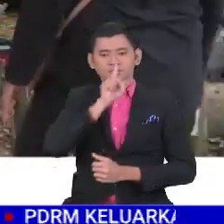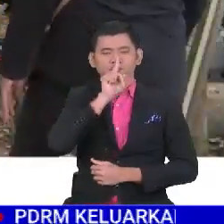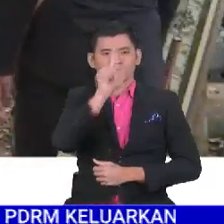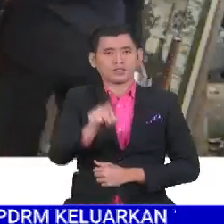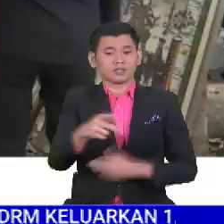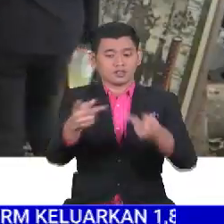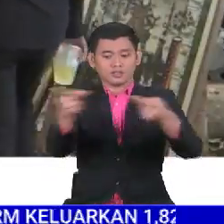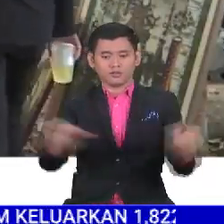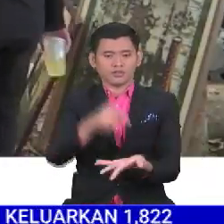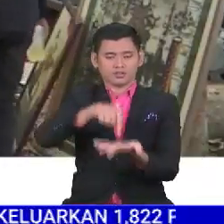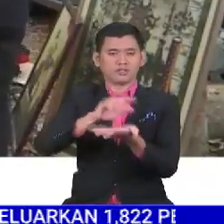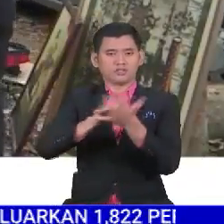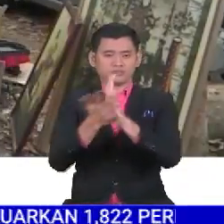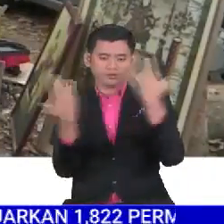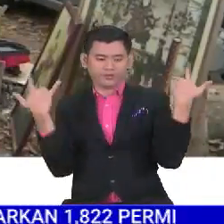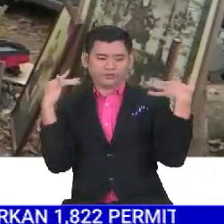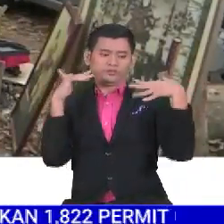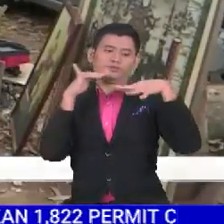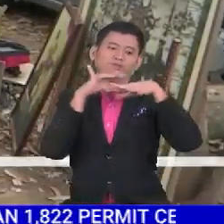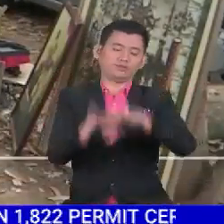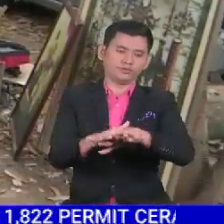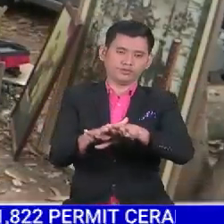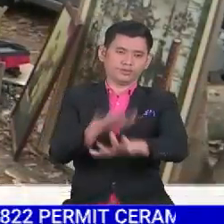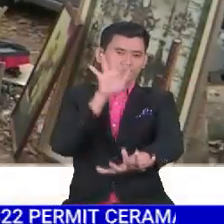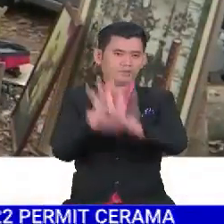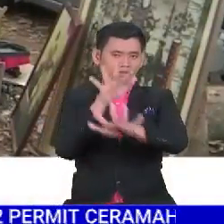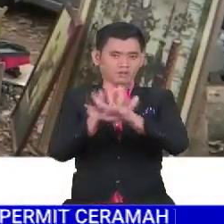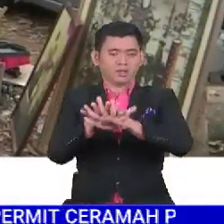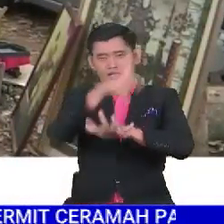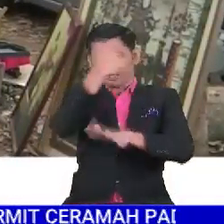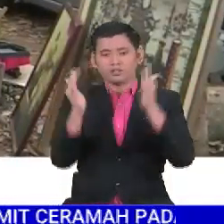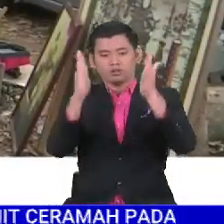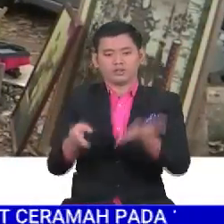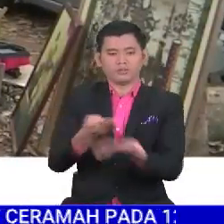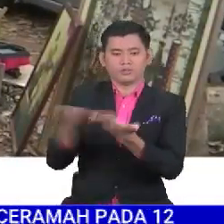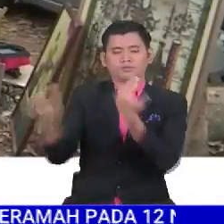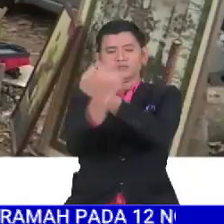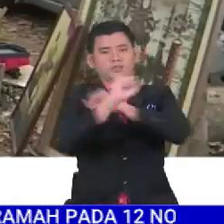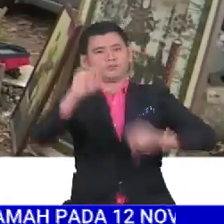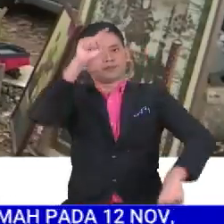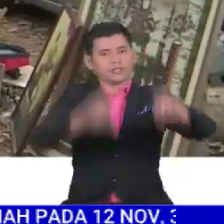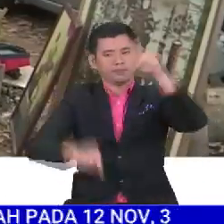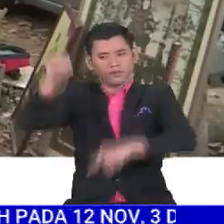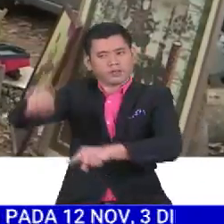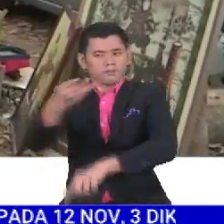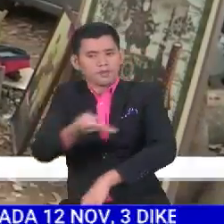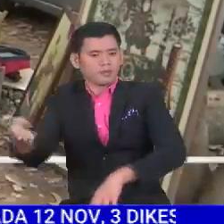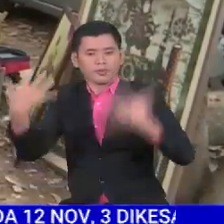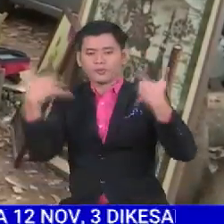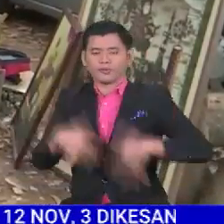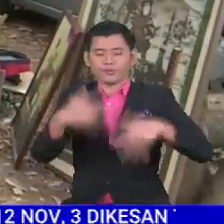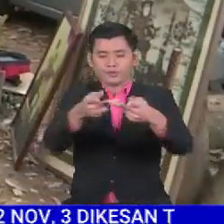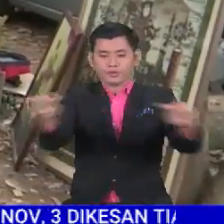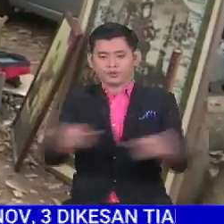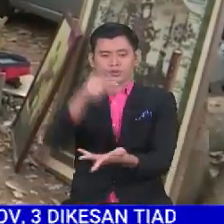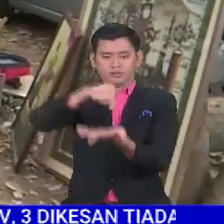Sememangnya, kawasan ini menjadi tumpuan orang ramai khususnya kepada para pembeli kerana di sini menyediakan pelbagai barangan menarik. Selain kawasan ini